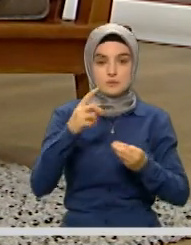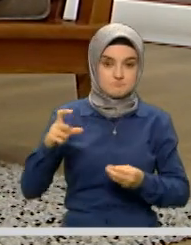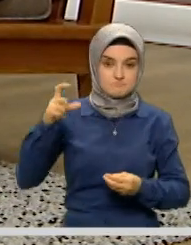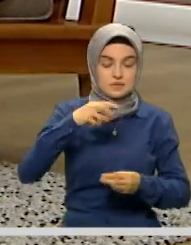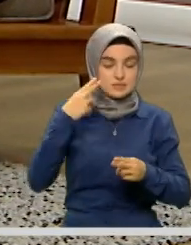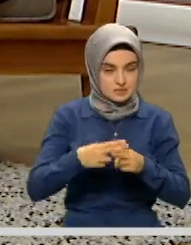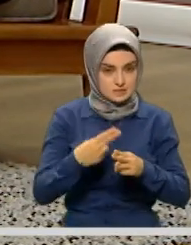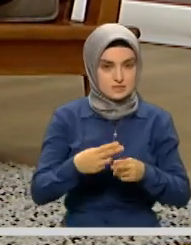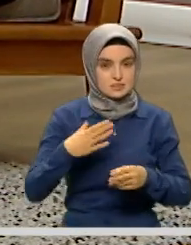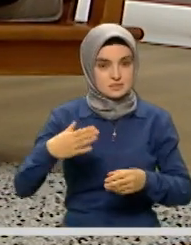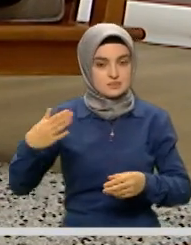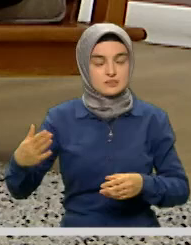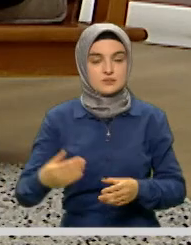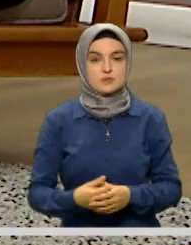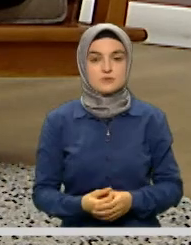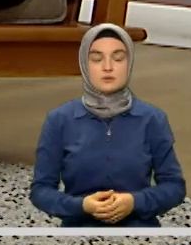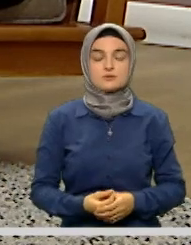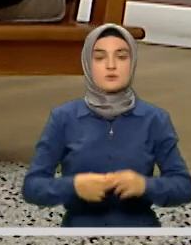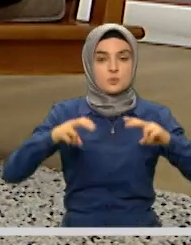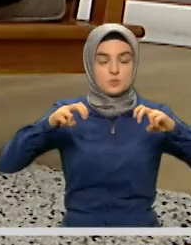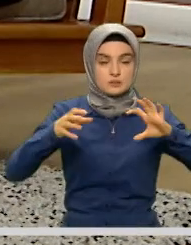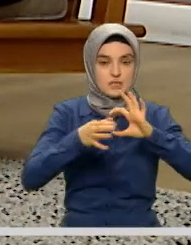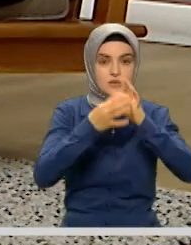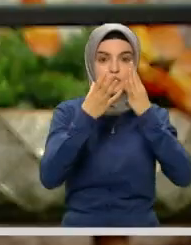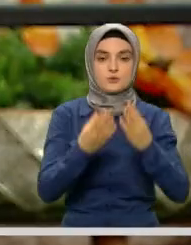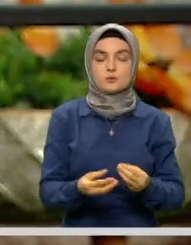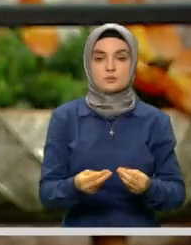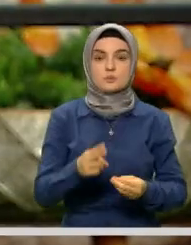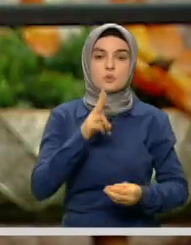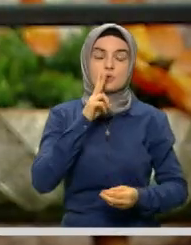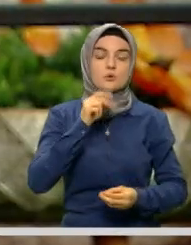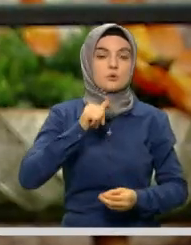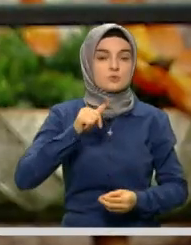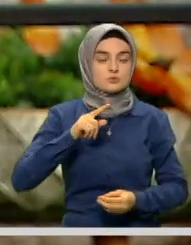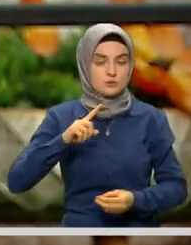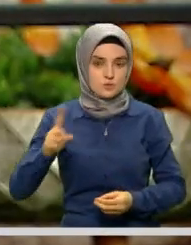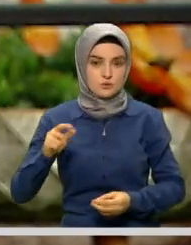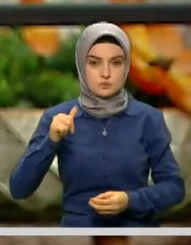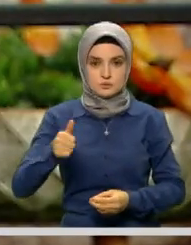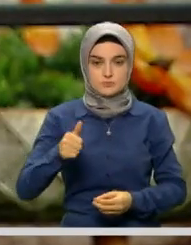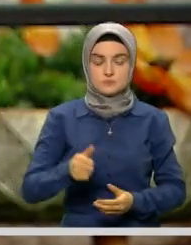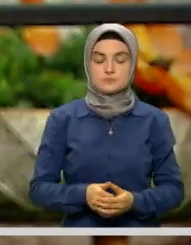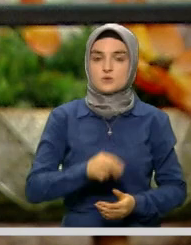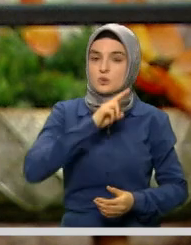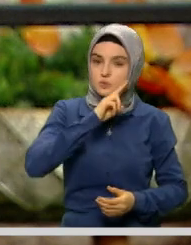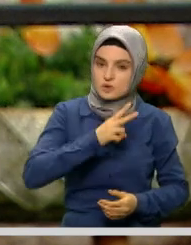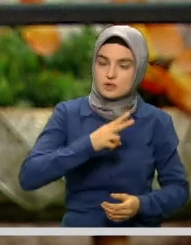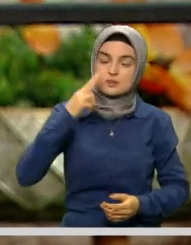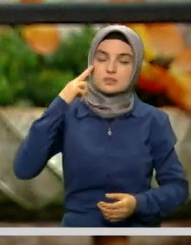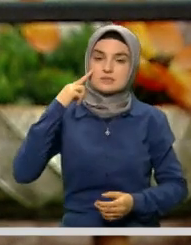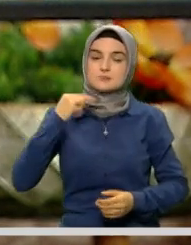geçiyor, hızlı geçiyor. İşte konumuzla da alakalı olarak son 10 günü artık günahlardan arınma